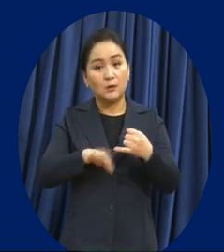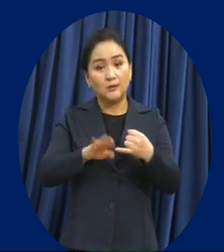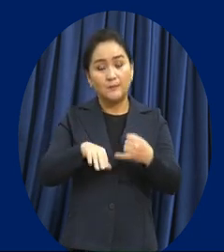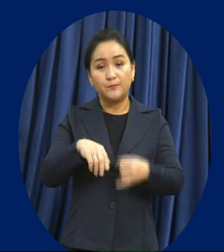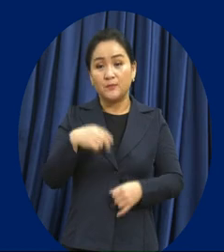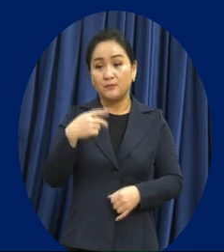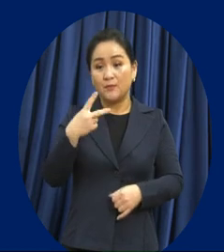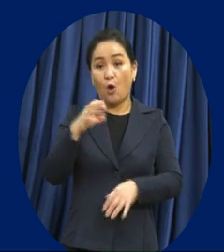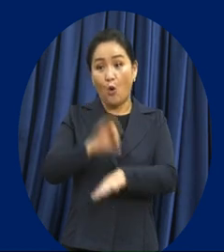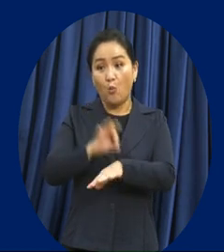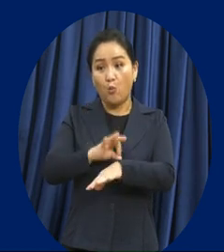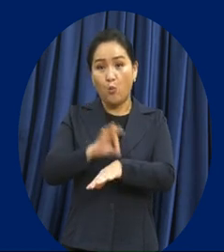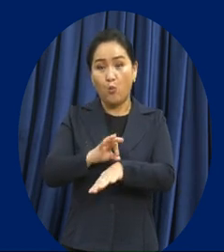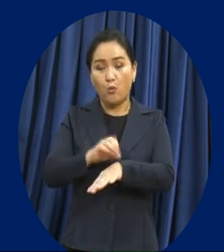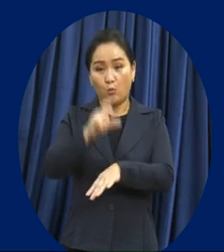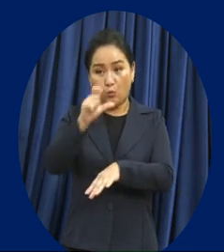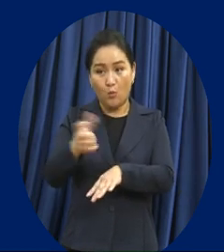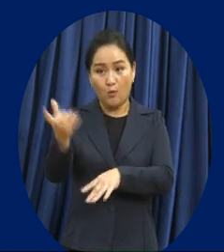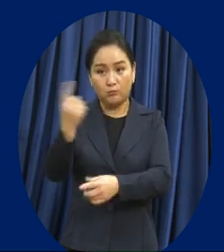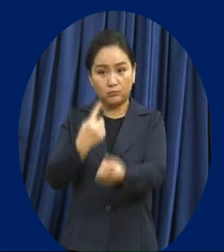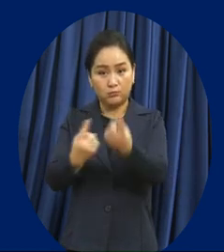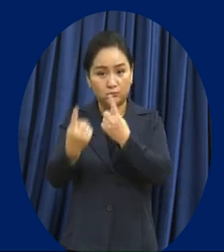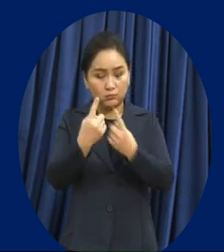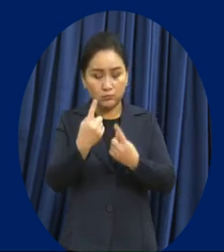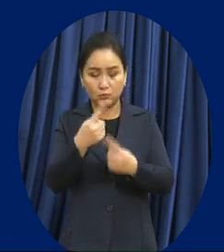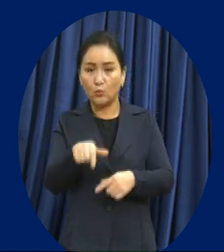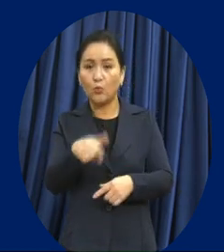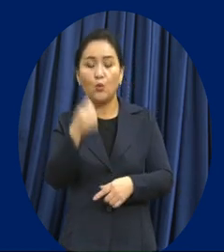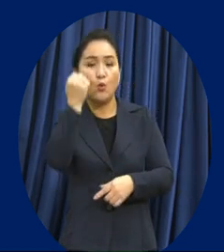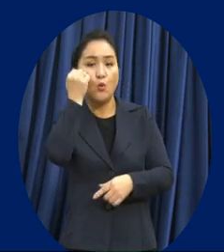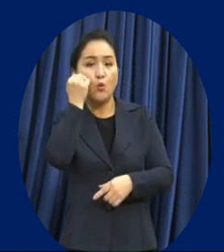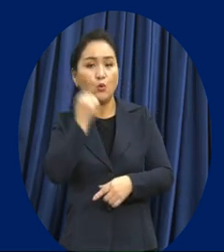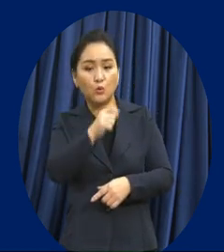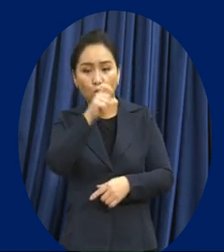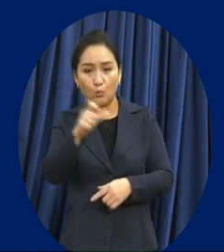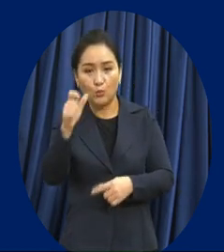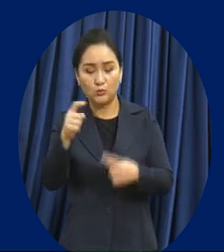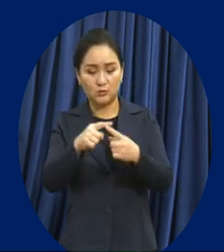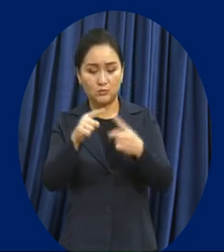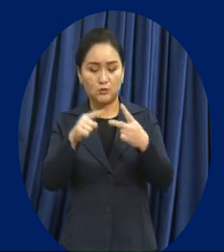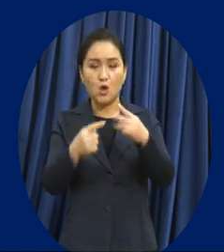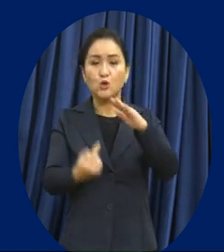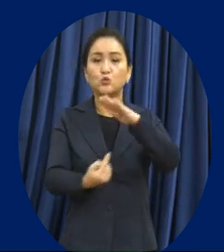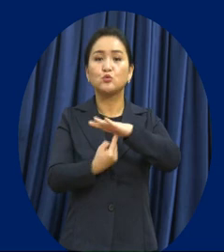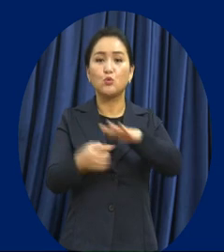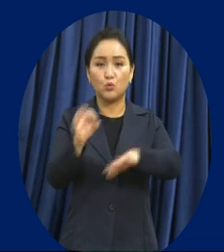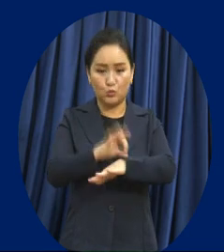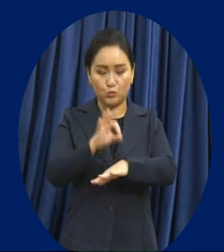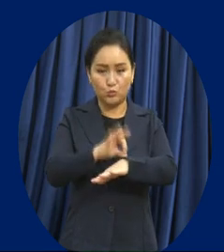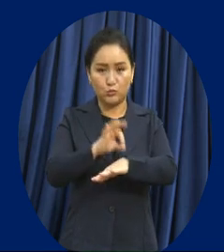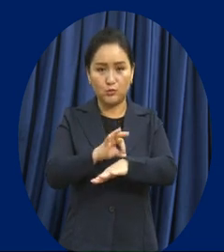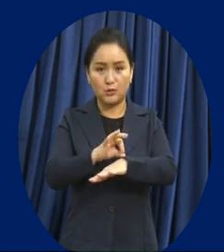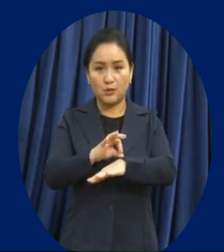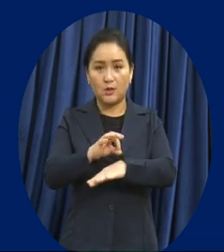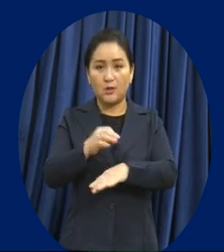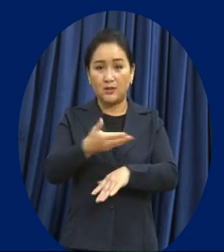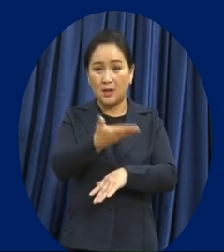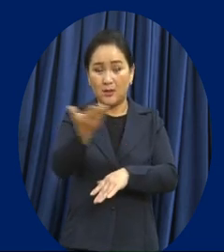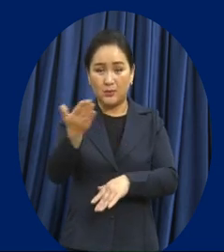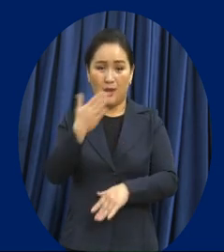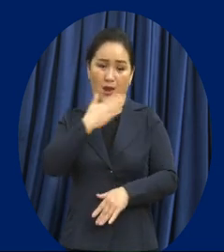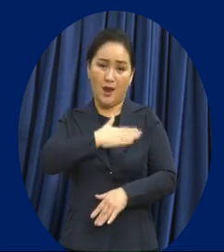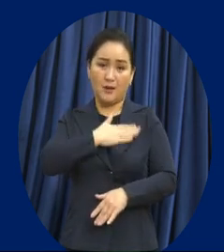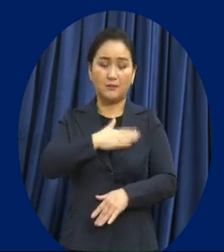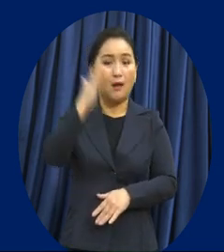байгаа өвчтнүүдийн байдлыг харахад өндөр настан архаг хууч өвчтэй бидний одоо хамгийн их хайрладаг эцэг их ийм